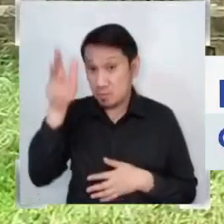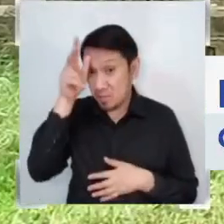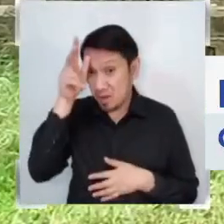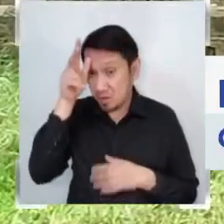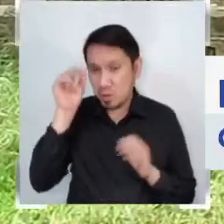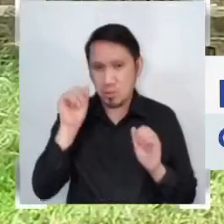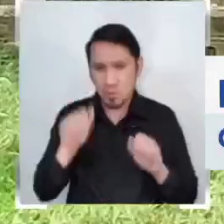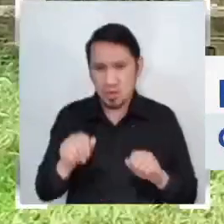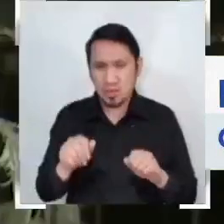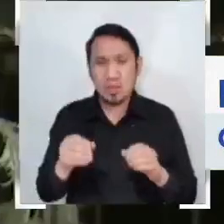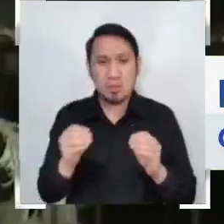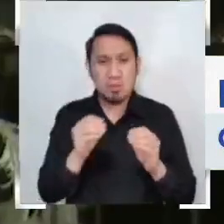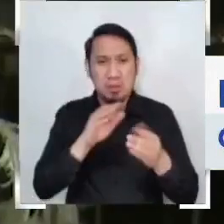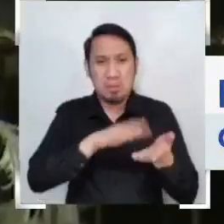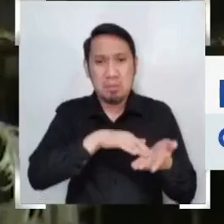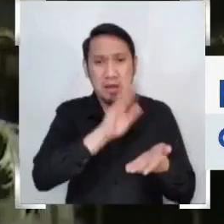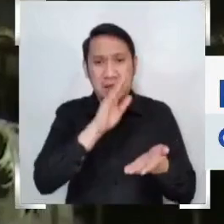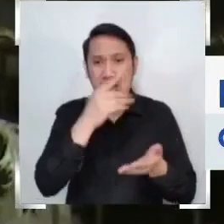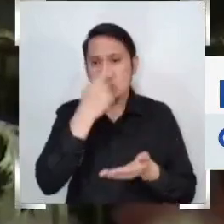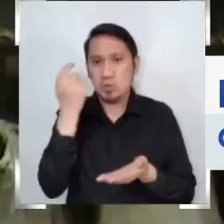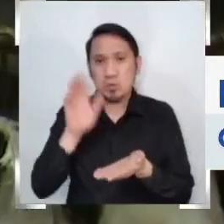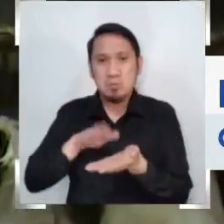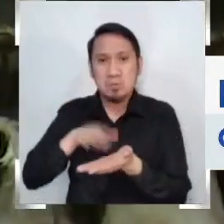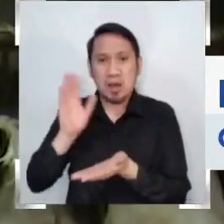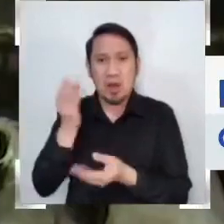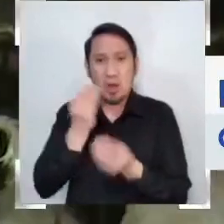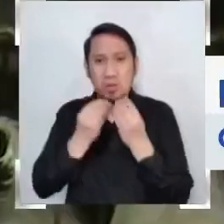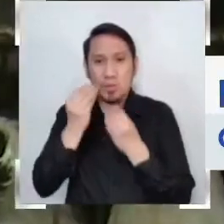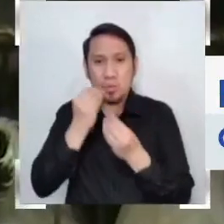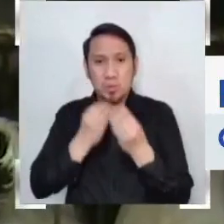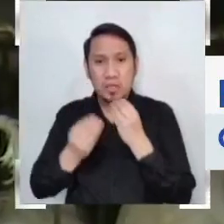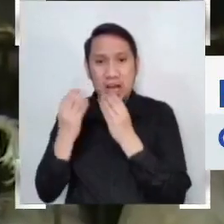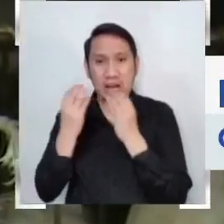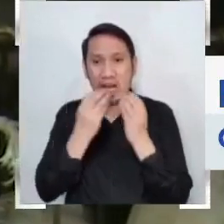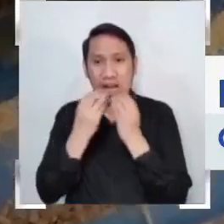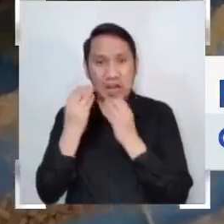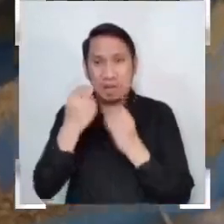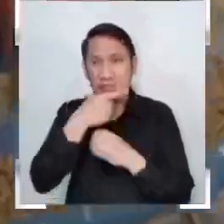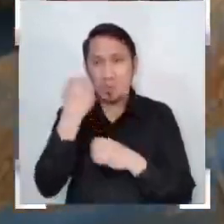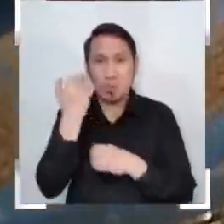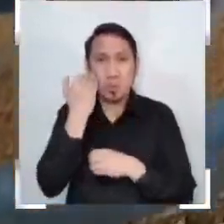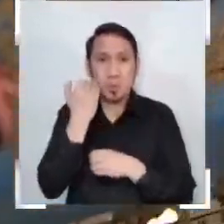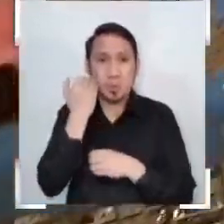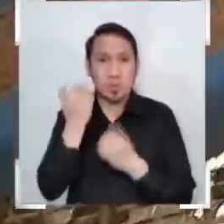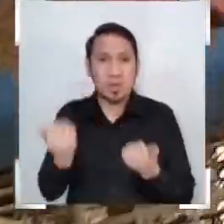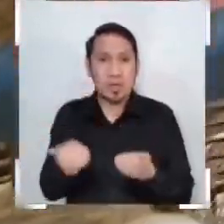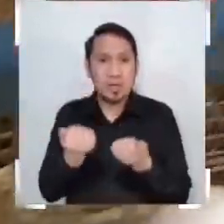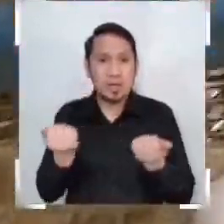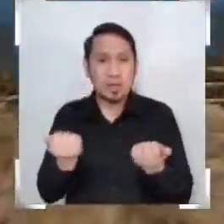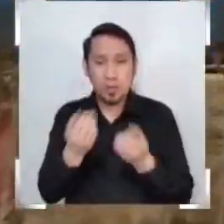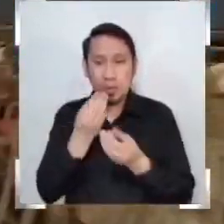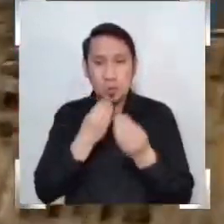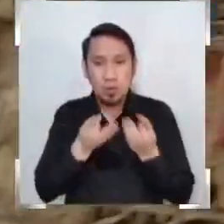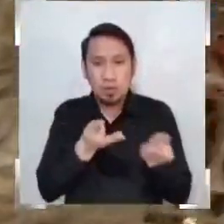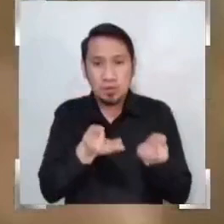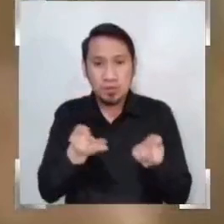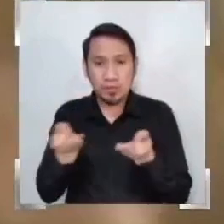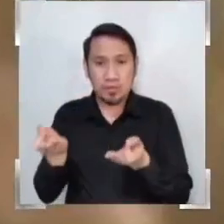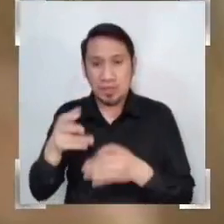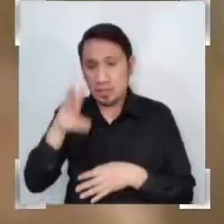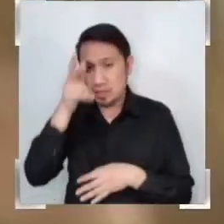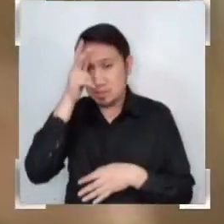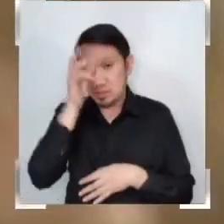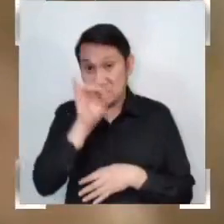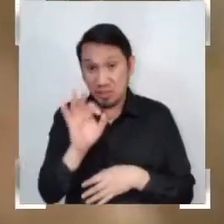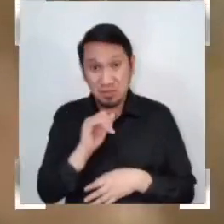ang presyo dahil mahal ang pagkaing mais ng manok, bunsod ng manipis na supply. Kung hindi natin masosolve yung pagkain ng manok,